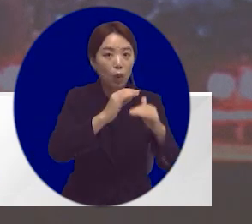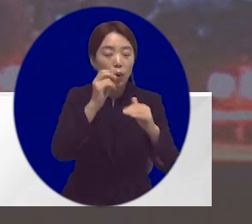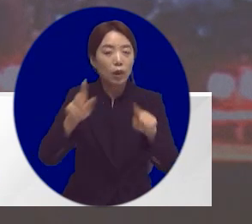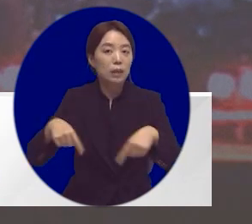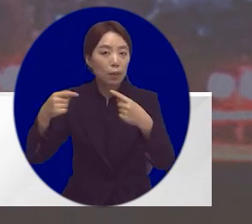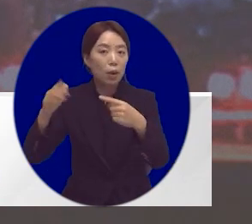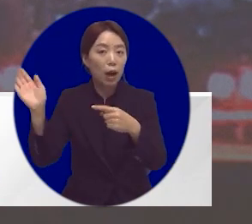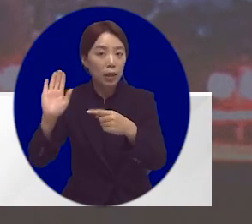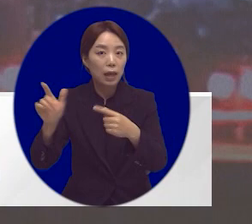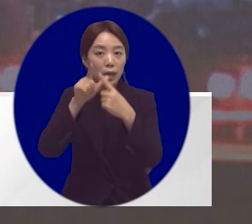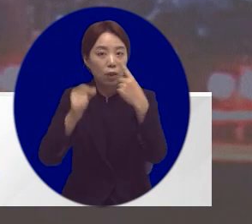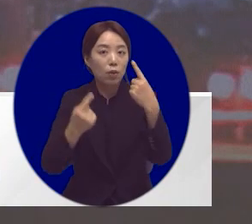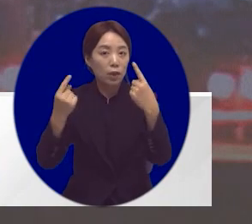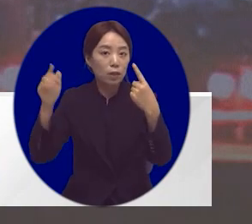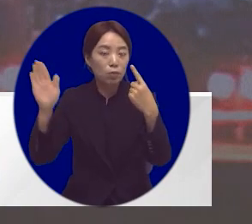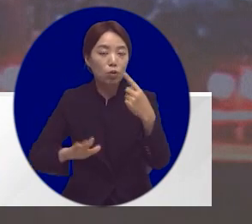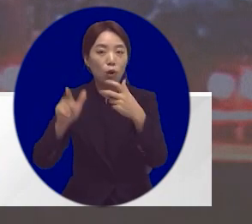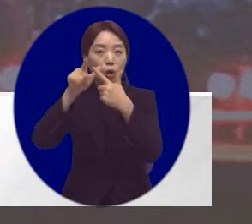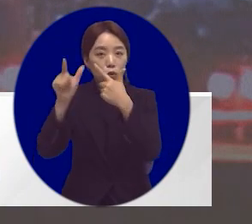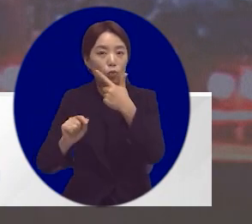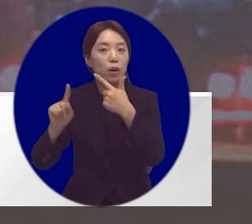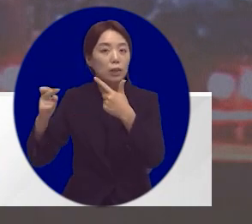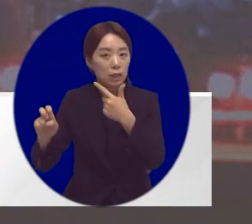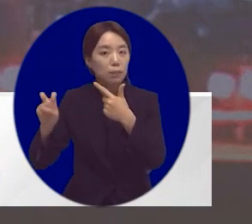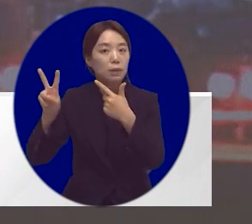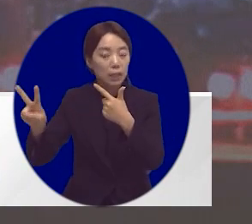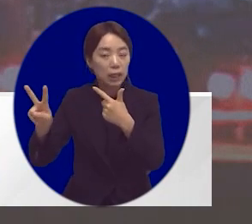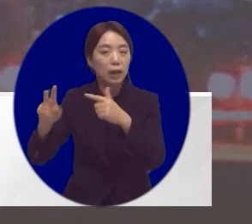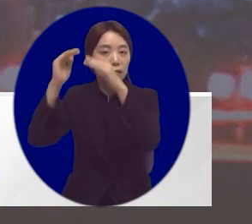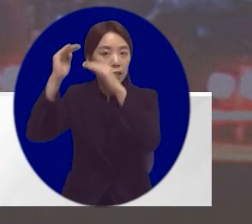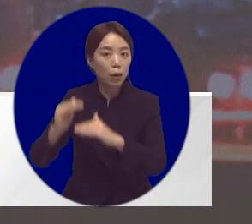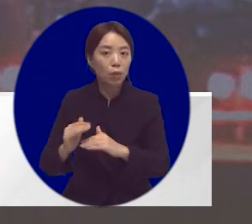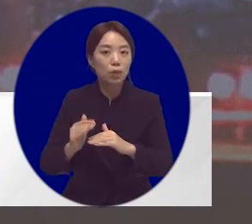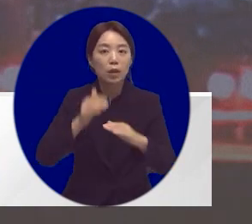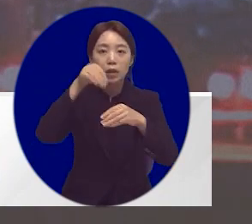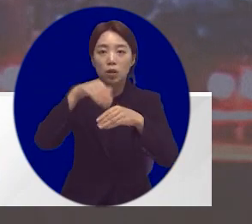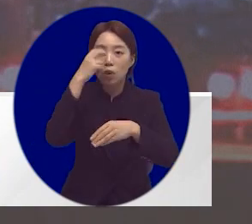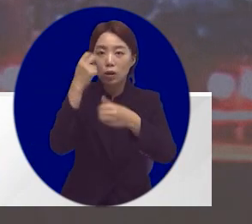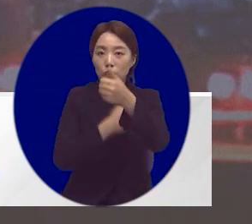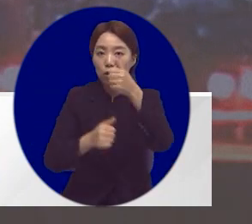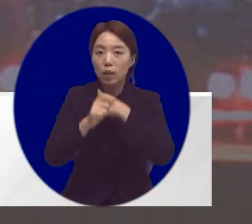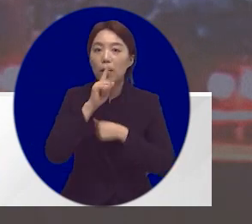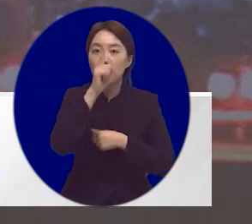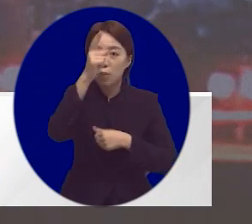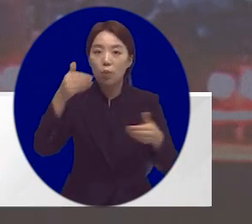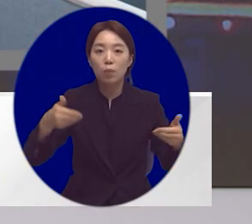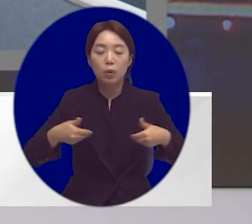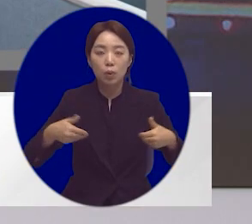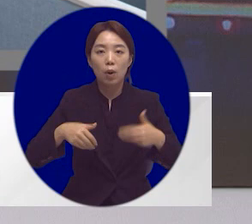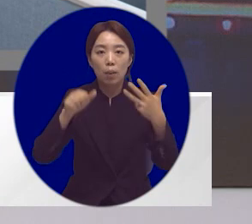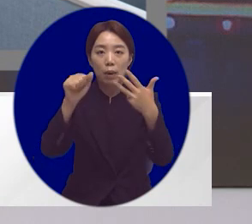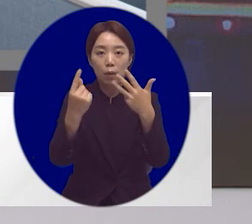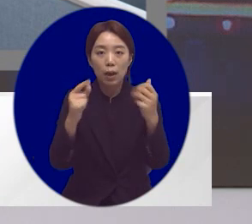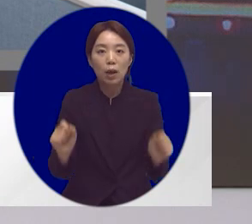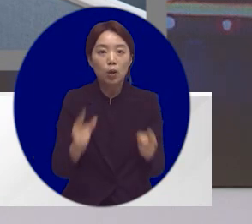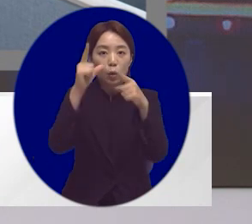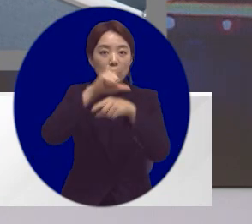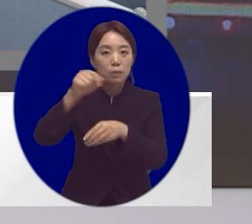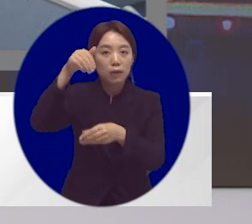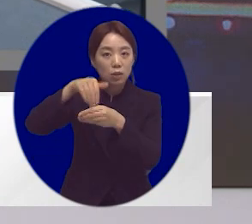않은 정당은 1월 1일부터 6월 21일까지의 내역을 관할 선거관리위원회에 보고해야 합니다. 제8회